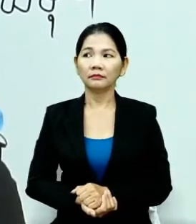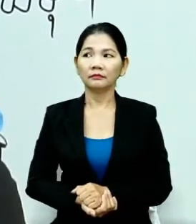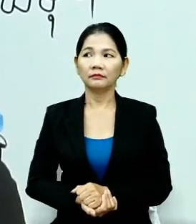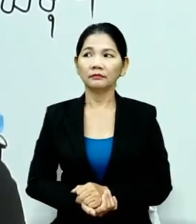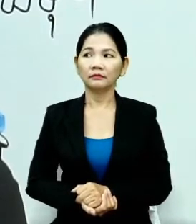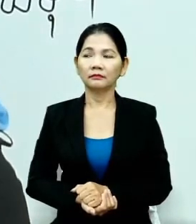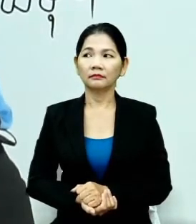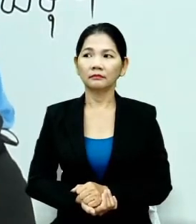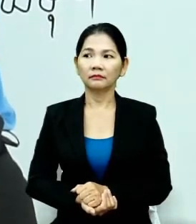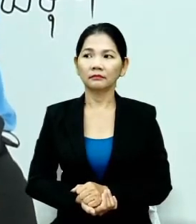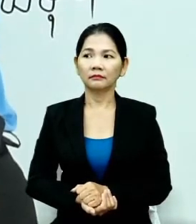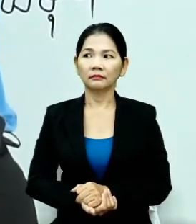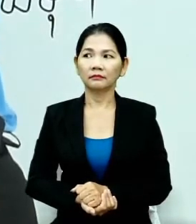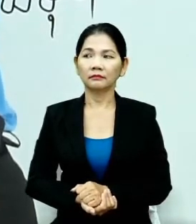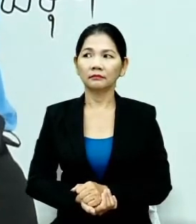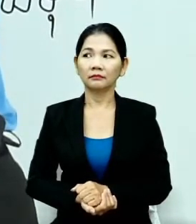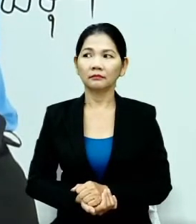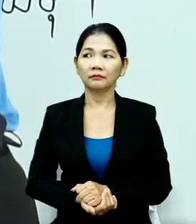riếp